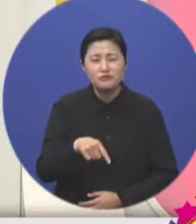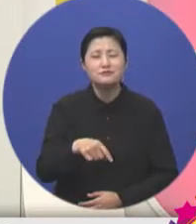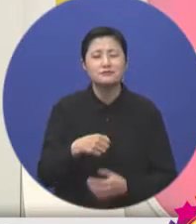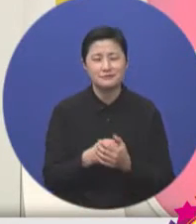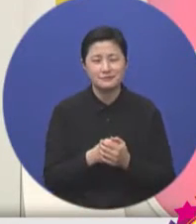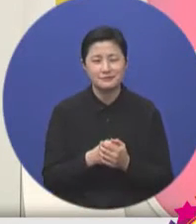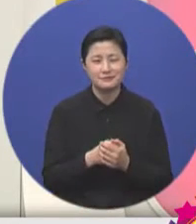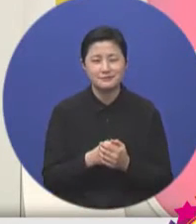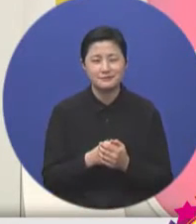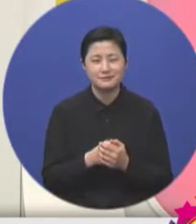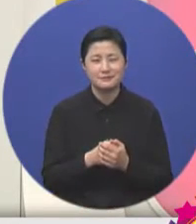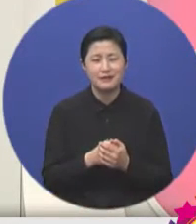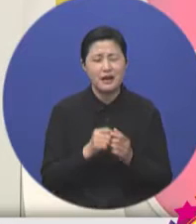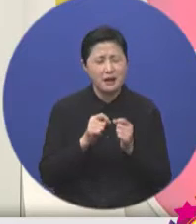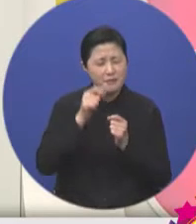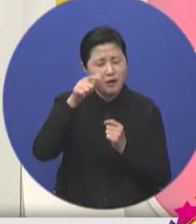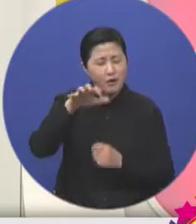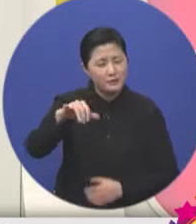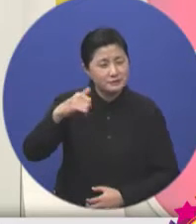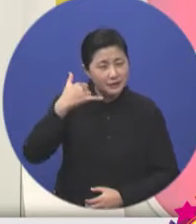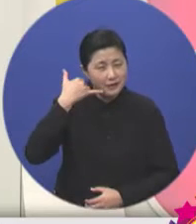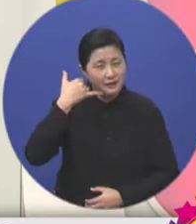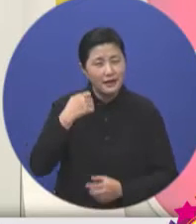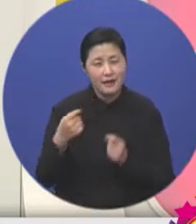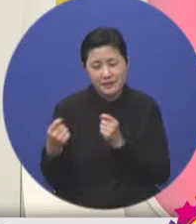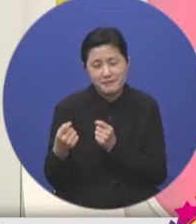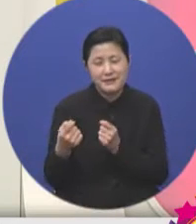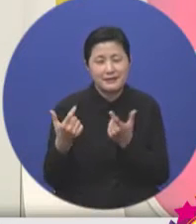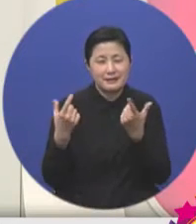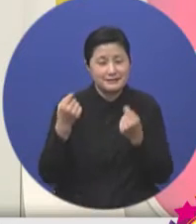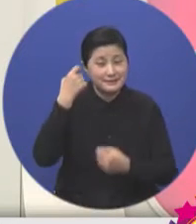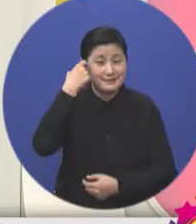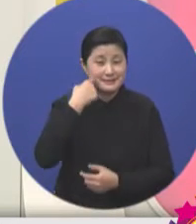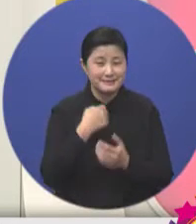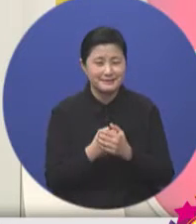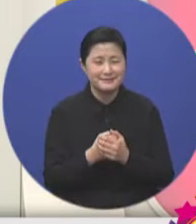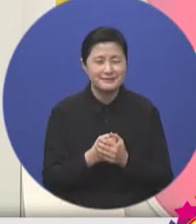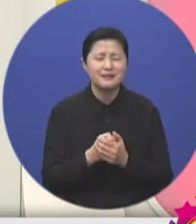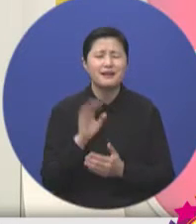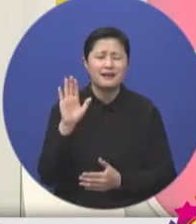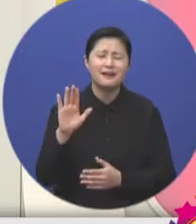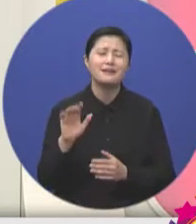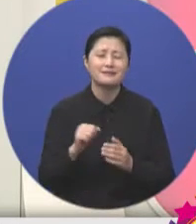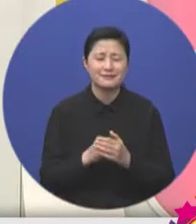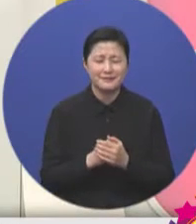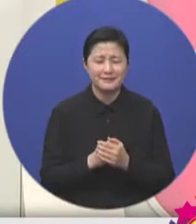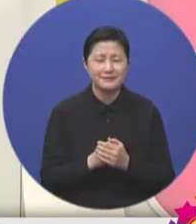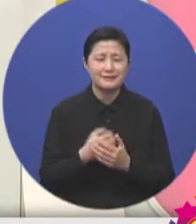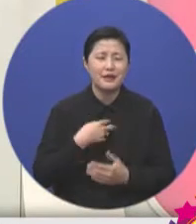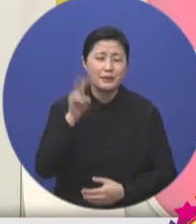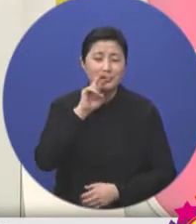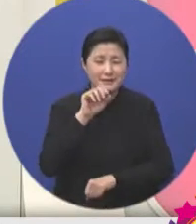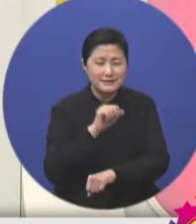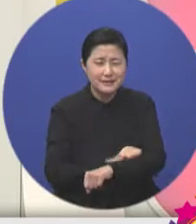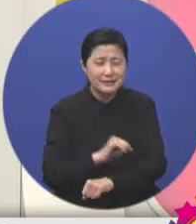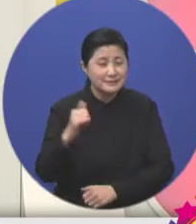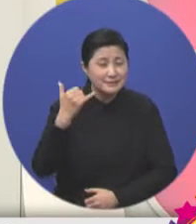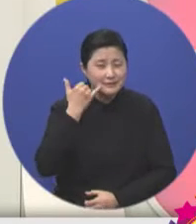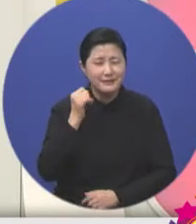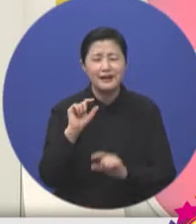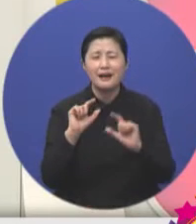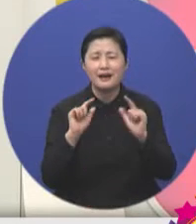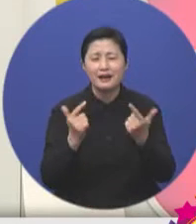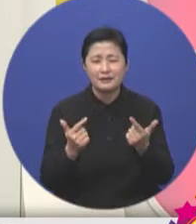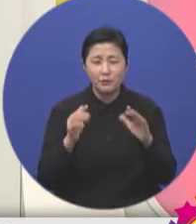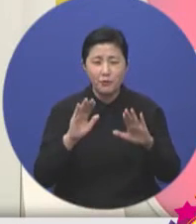성주 예 성주 아유 멀리서 전화 주셨는데도 옆에 계신 것 같아요 그래요 아 그런데요 이 제가 노래를 잘해서 하려고 한 게 아니고 네.